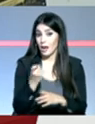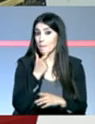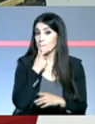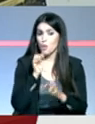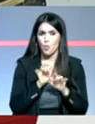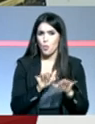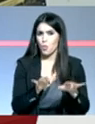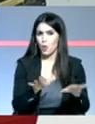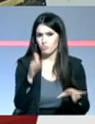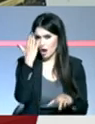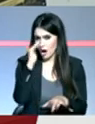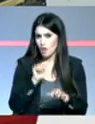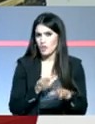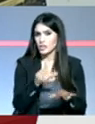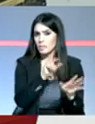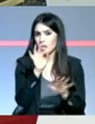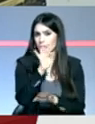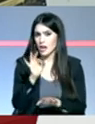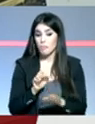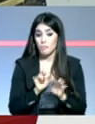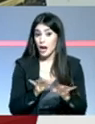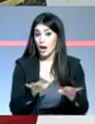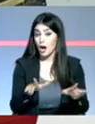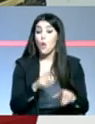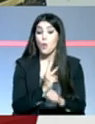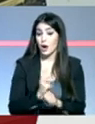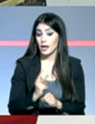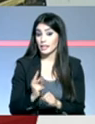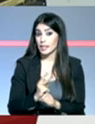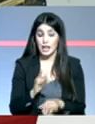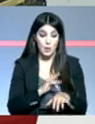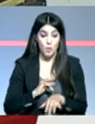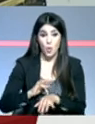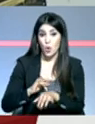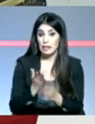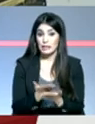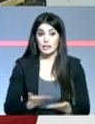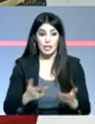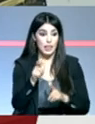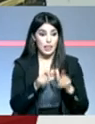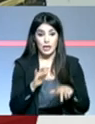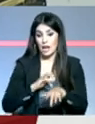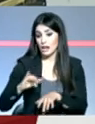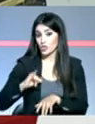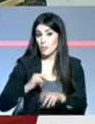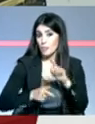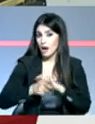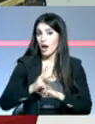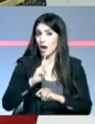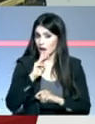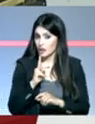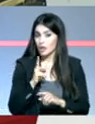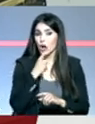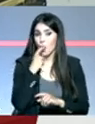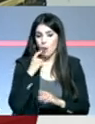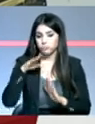سرعة الانتشار نتاعها أكثر ب70% وأكثر خطورة، خاطر تمس الشباب وتمس معناها